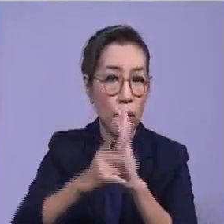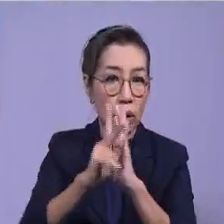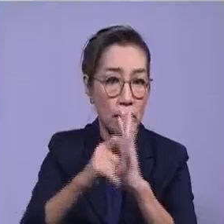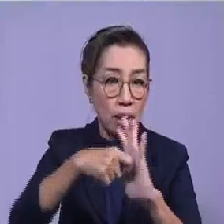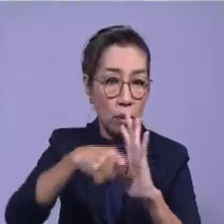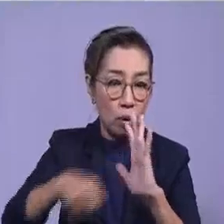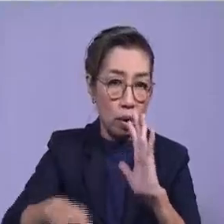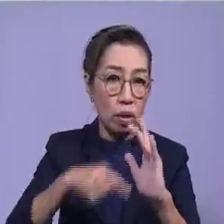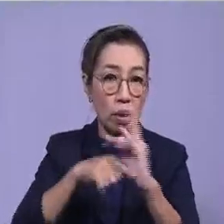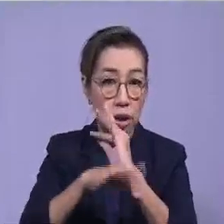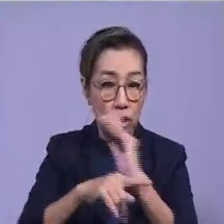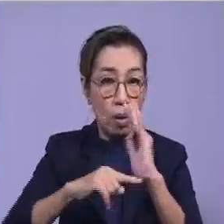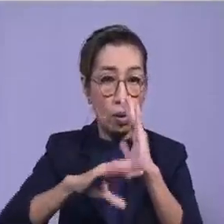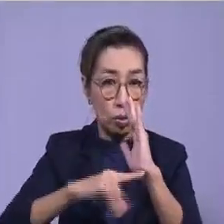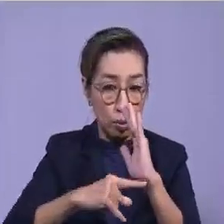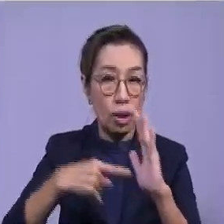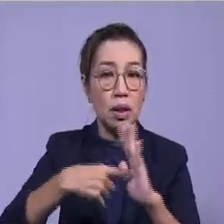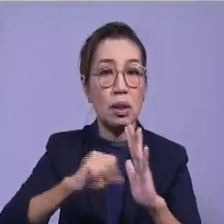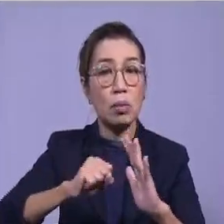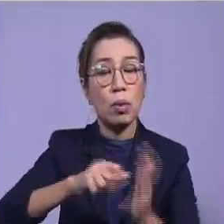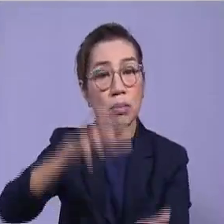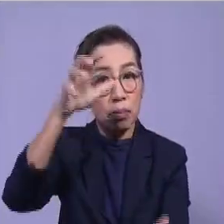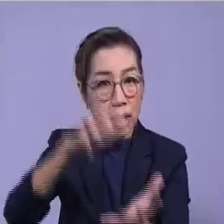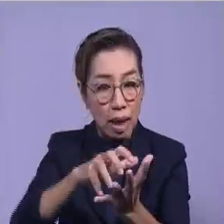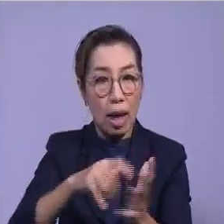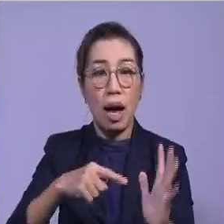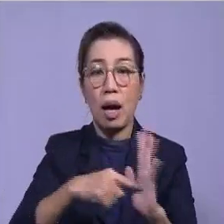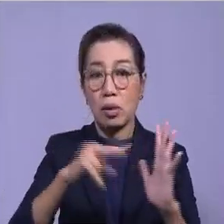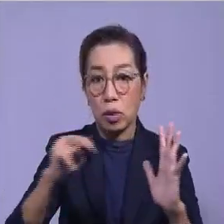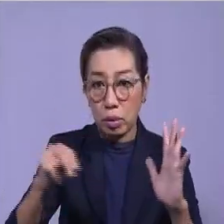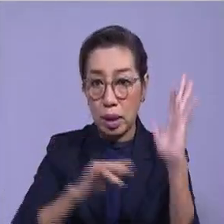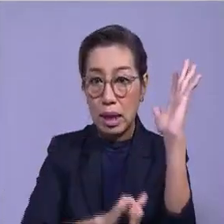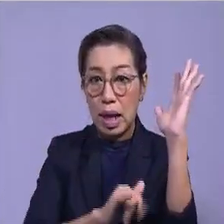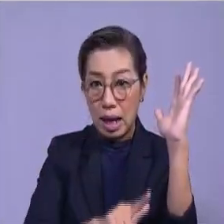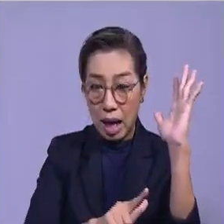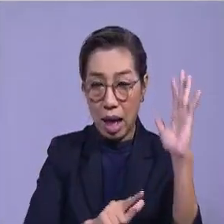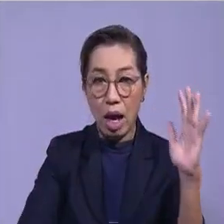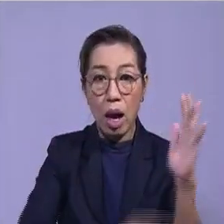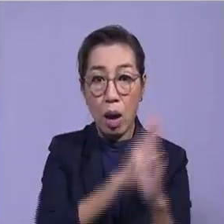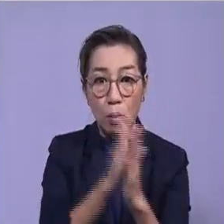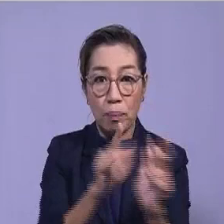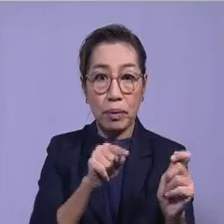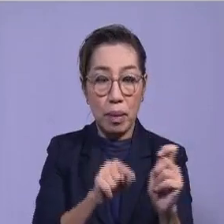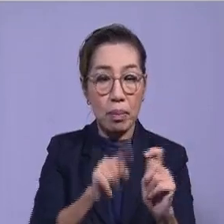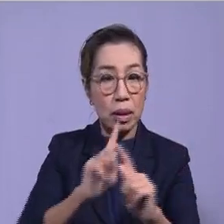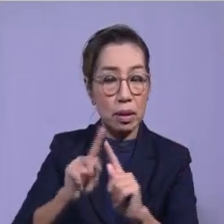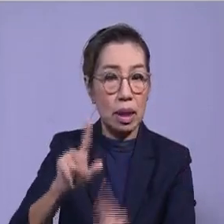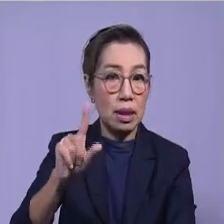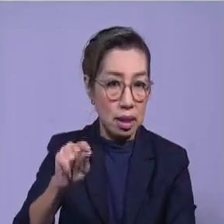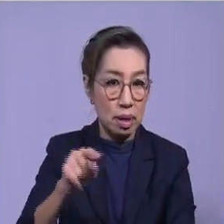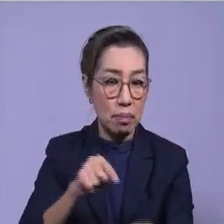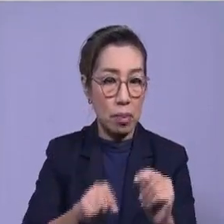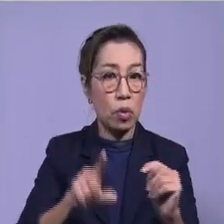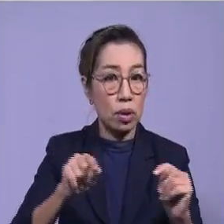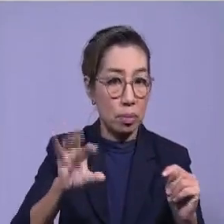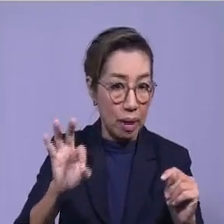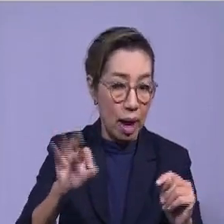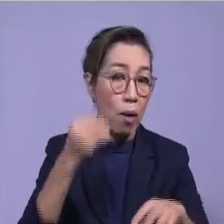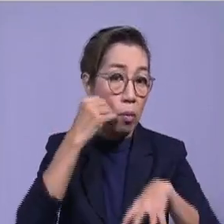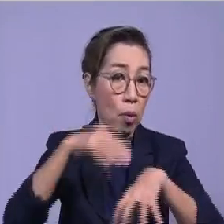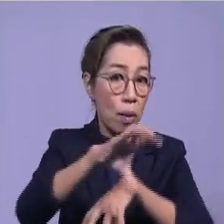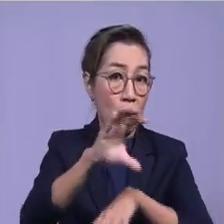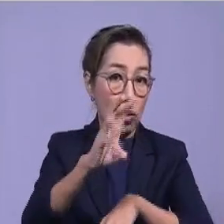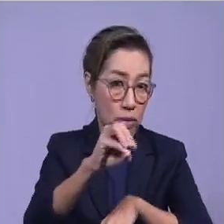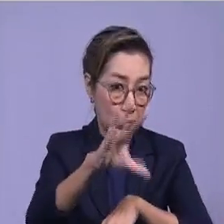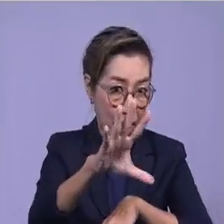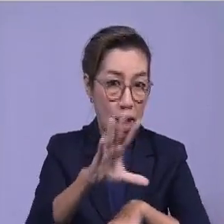ระยองชลบุรีสมุทรปราการนนทบุรีและยะลารวมทั้งสิ้นขออำเภอ 29ตำบล 65หมู่